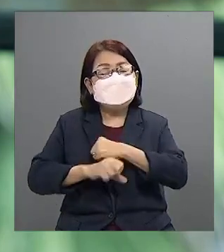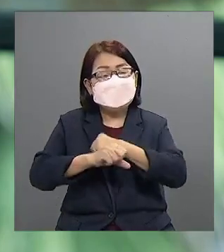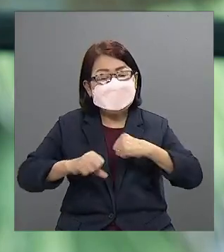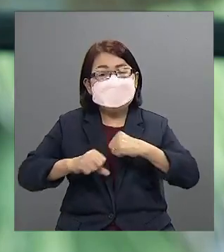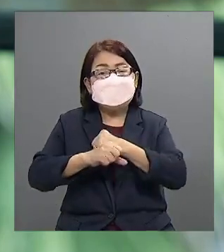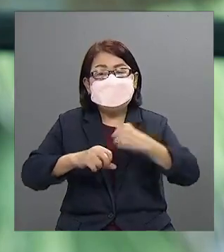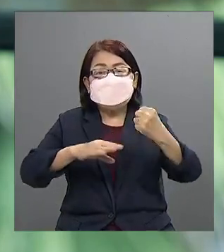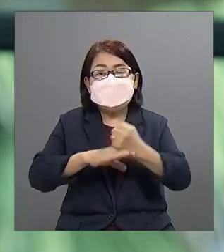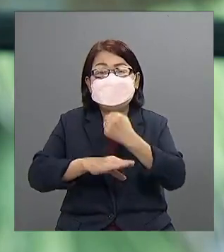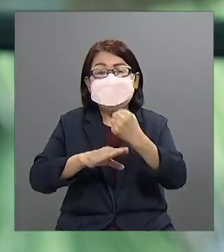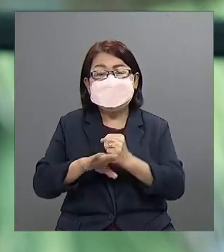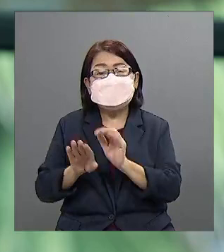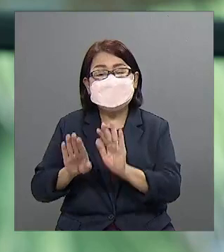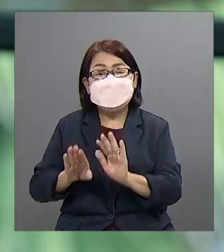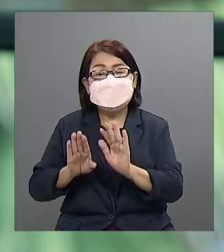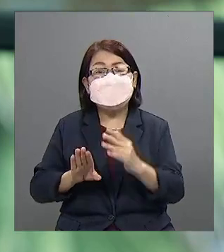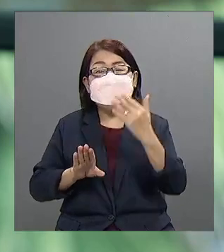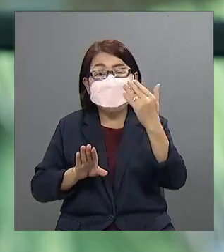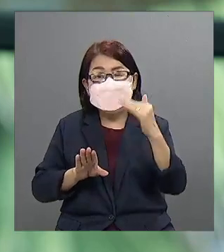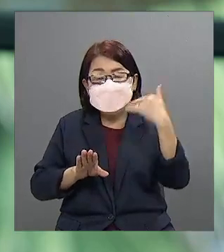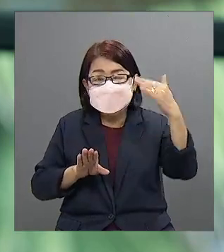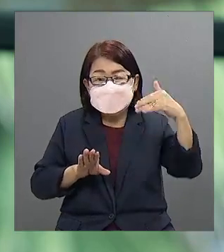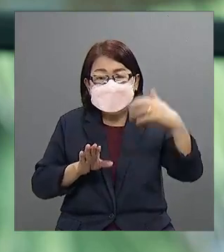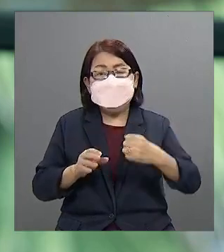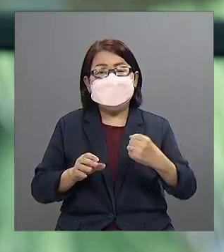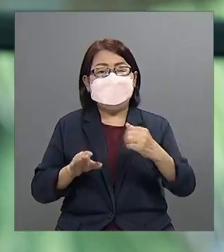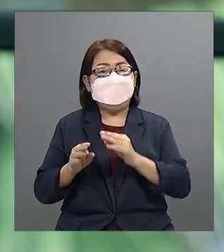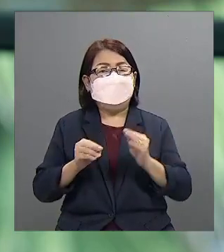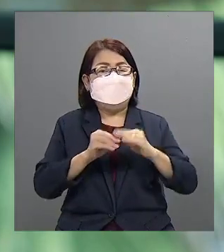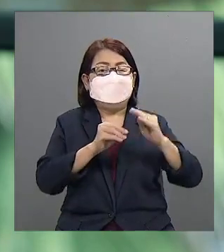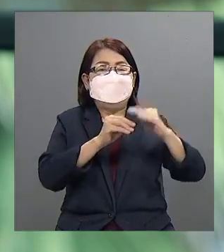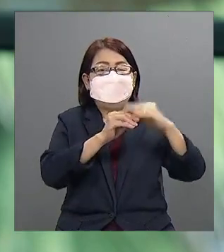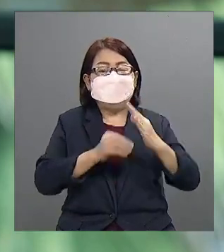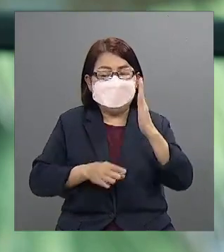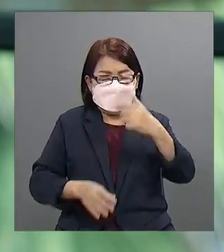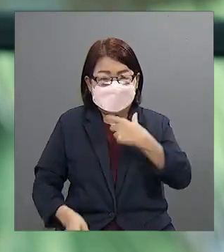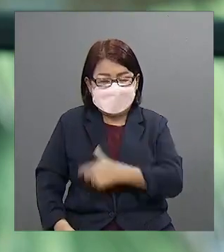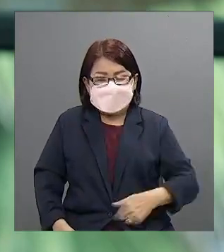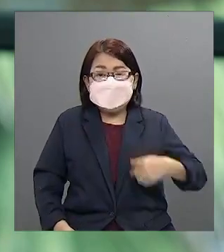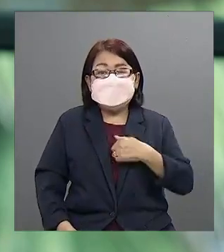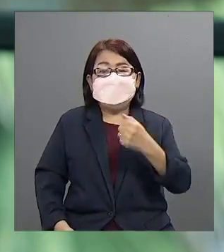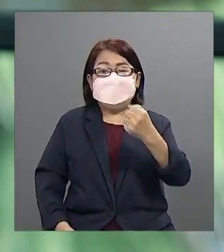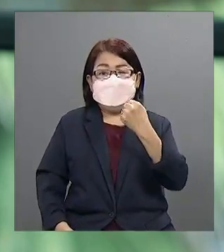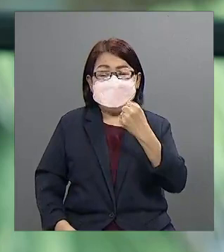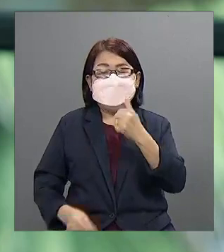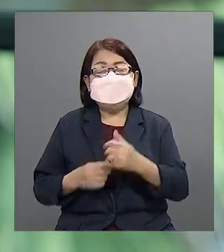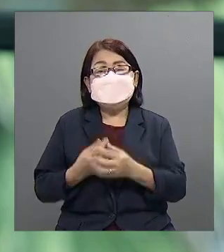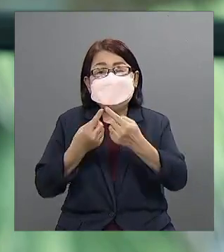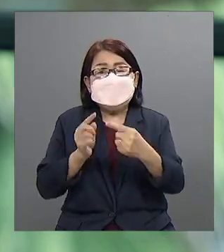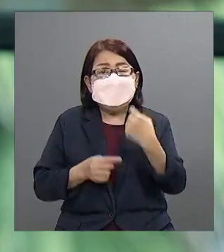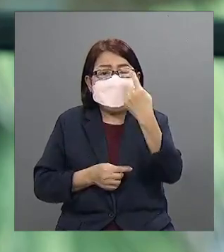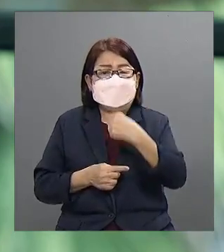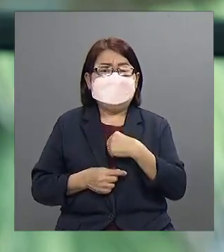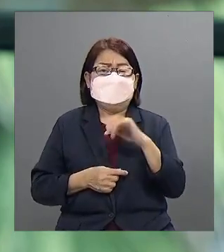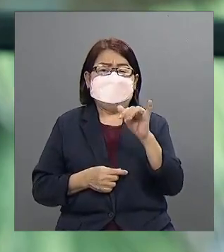ค่อยไปจะได้ปลอดภัยกับร่างกายด้วยนะคะแล้วก็จะได้ฟื้นตัวได้เร็วมากขึ้นด้วยหรือว่าถ้าใครนะคะที่รู้สึกว่ายังออกกำลังกายไม่ได้ก็ควร